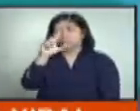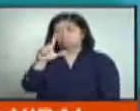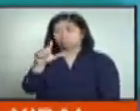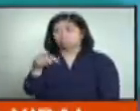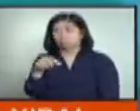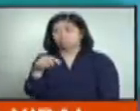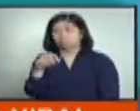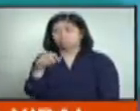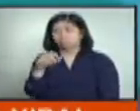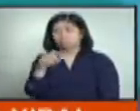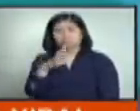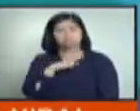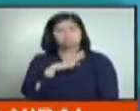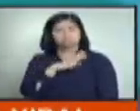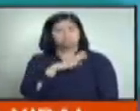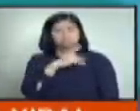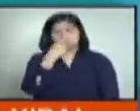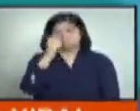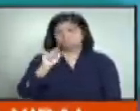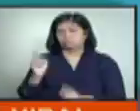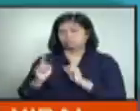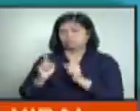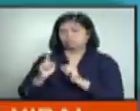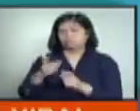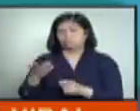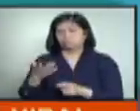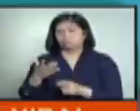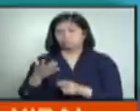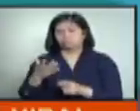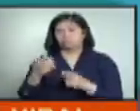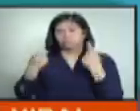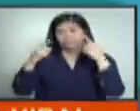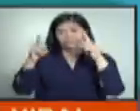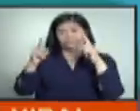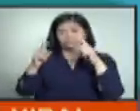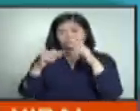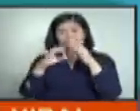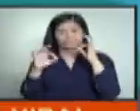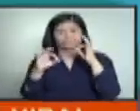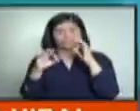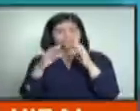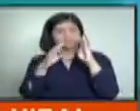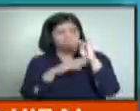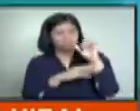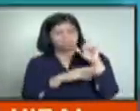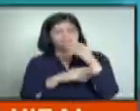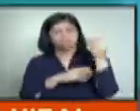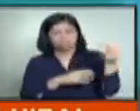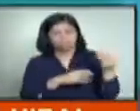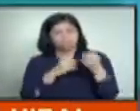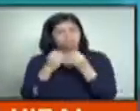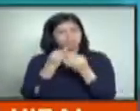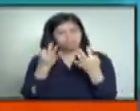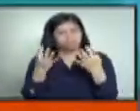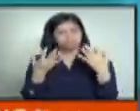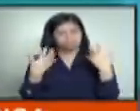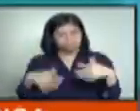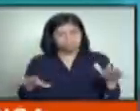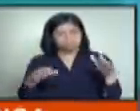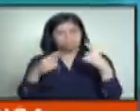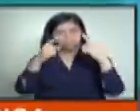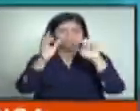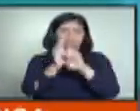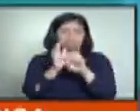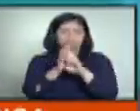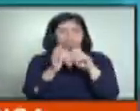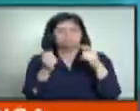sir? Kung ilang, kasi ang usapan namin, sir, kasi for accomplishment. So, yung magbibill siya sa akin, kung ilan yung natapos niyang accomplishment.